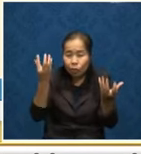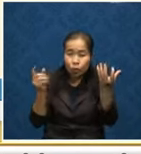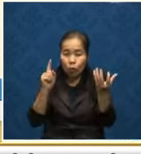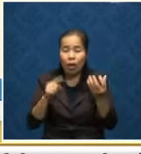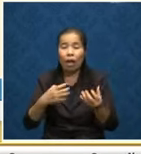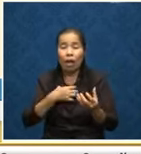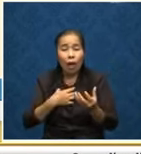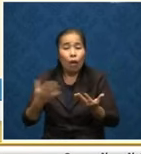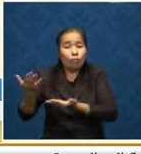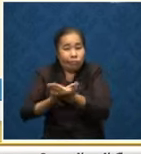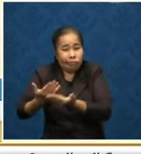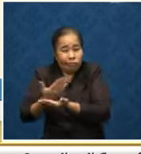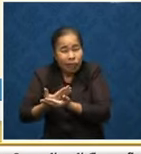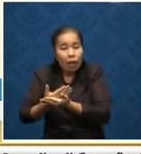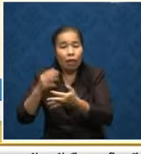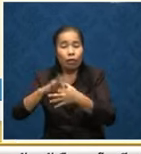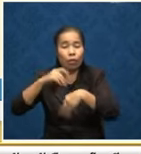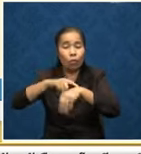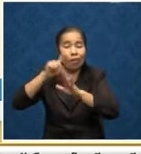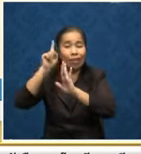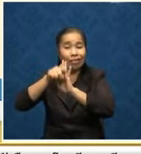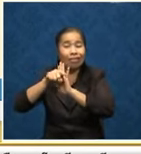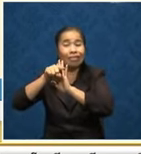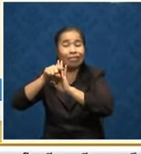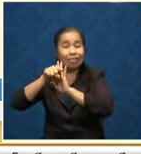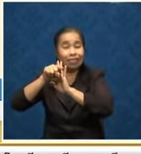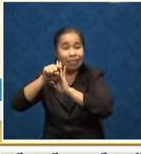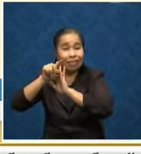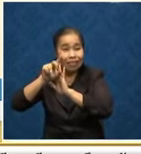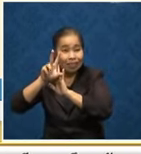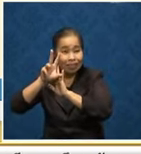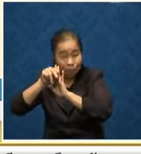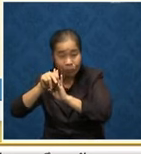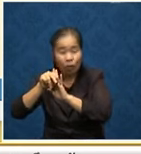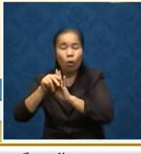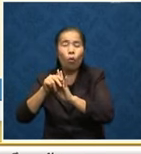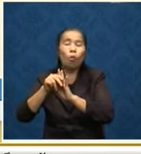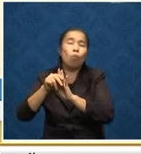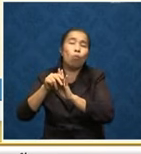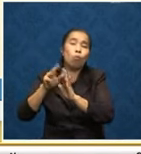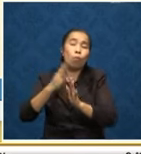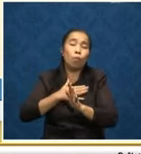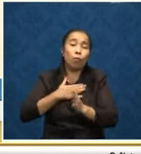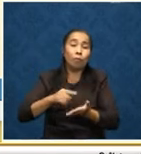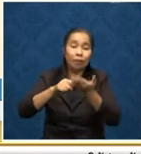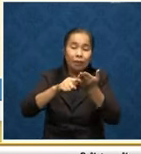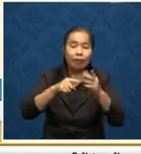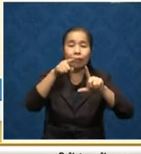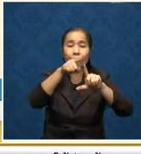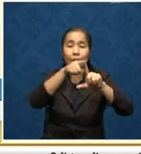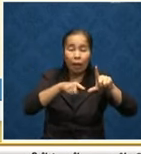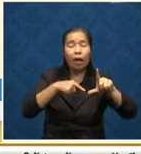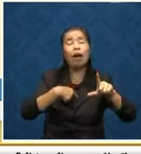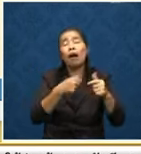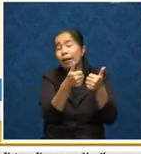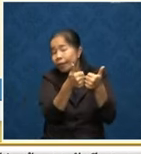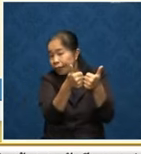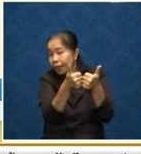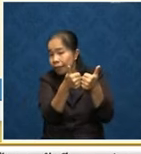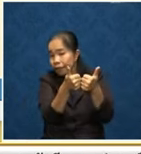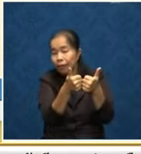ที่เพิ่มขึ้นมาอีก30วินาทีจากที่ทางผมนะครับได้เสนอไปนะครับทางพรรคก้าวไกลนะครับเราก็ยินดีนะ